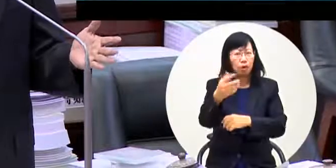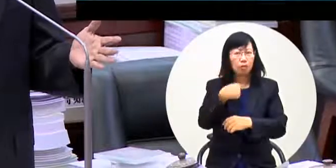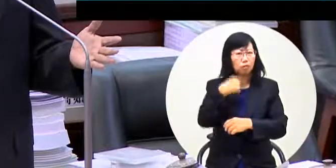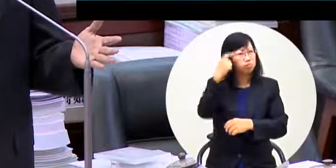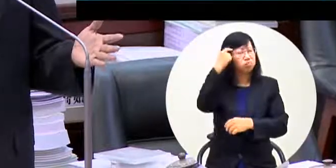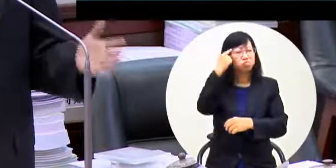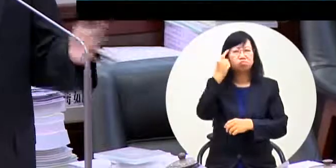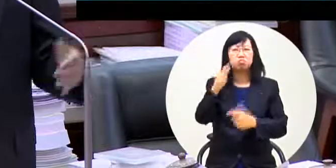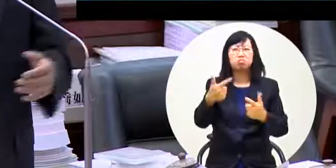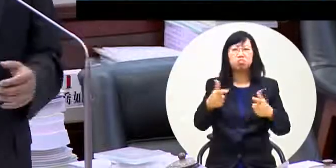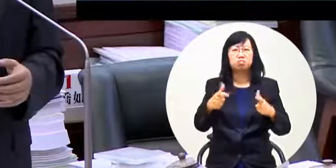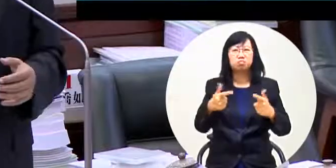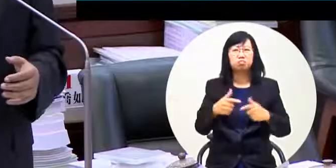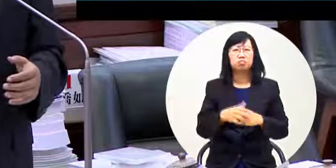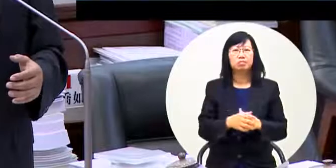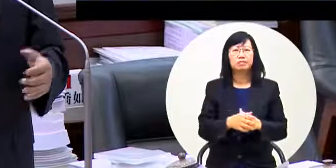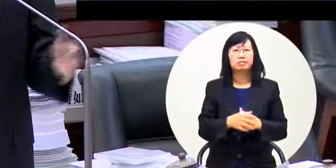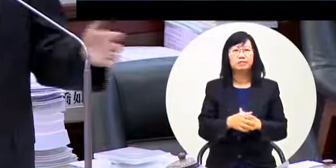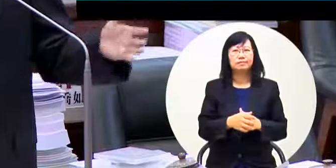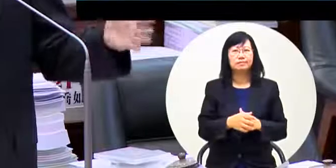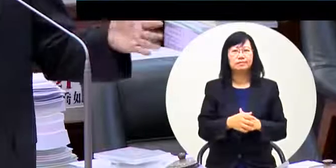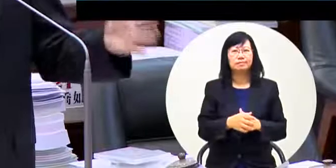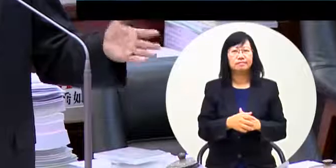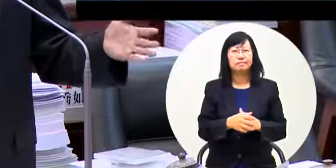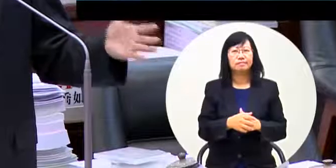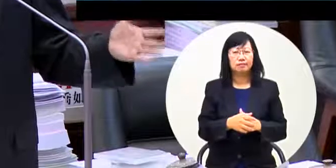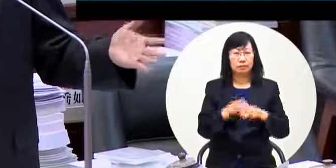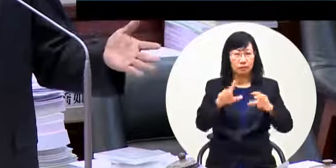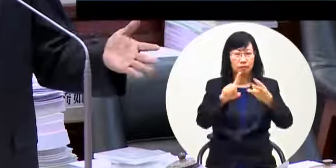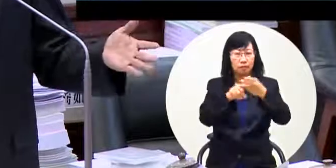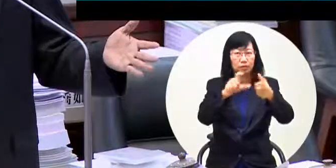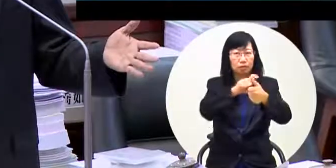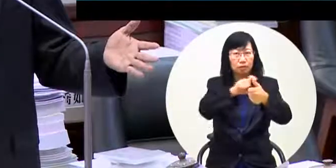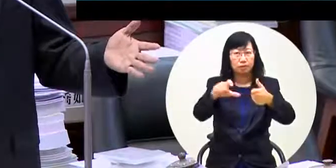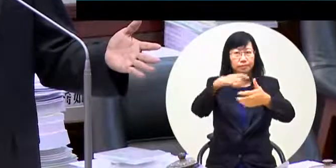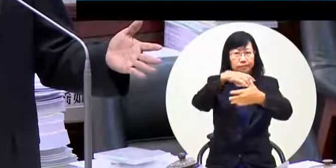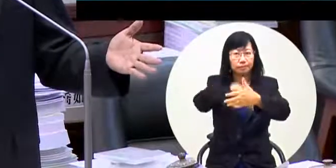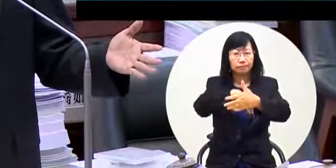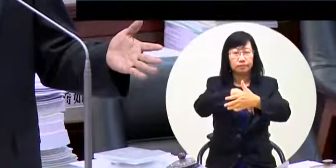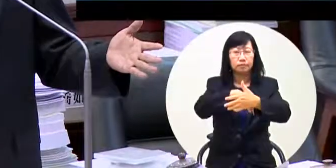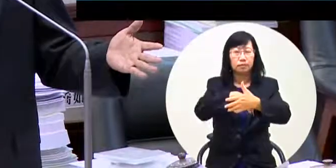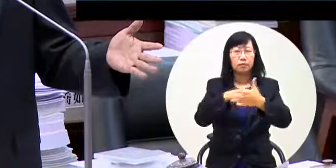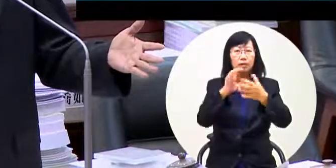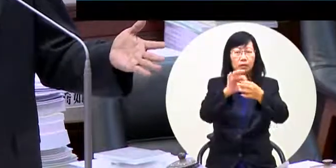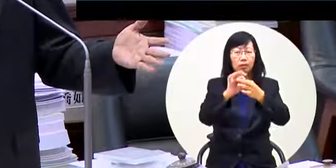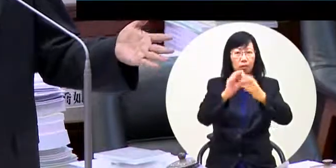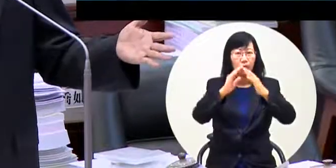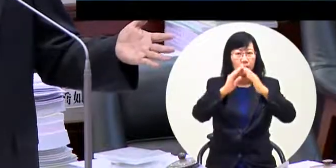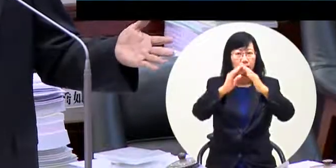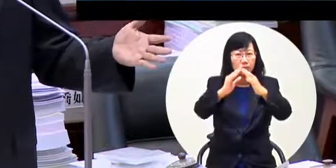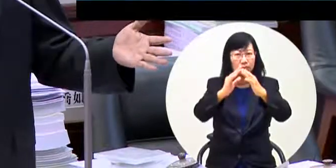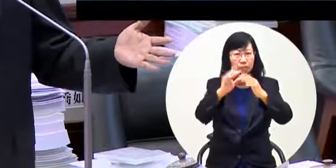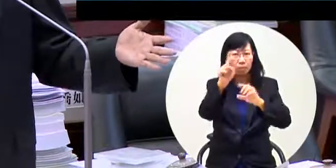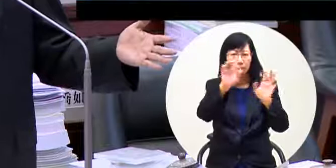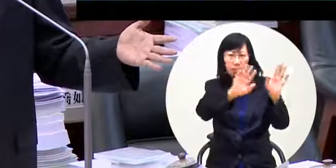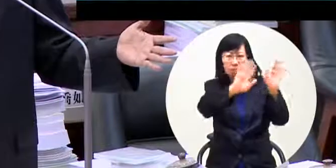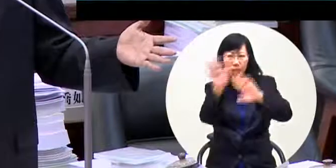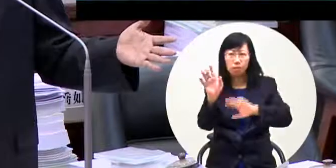在这个主题里面，我们到底这个城市长怎样？空气品